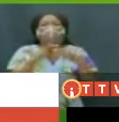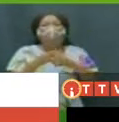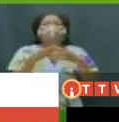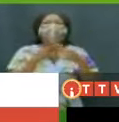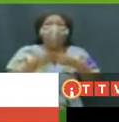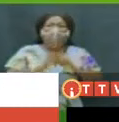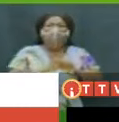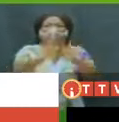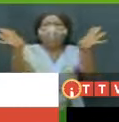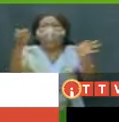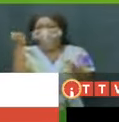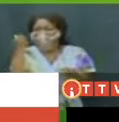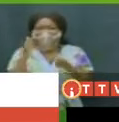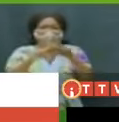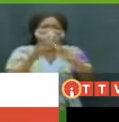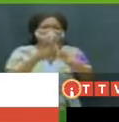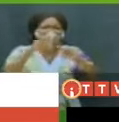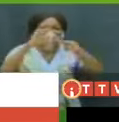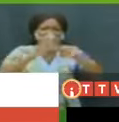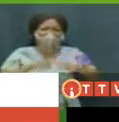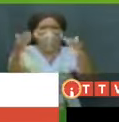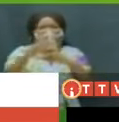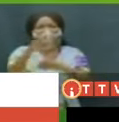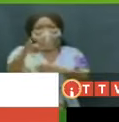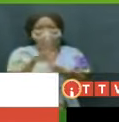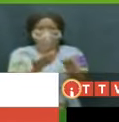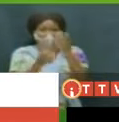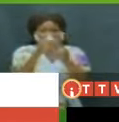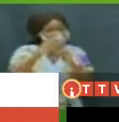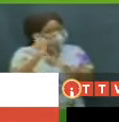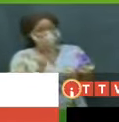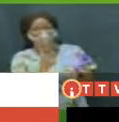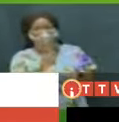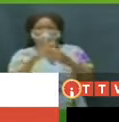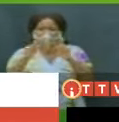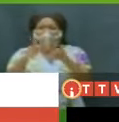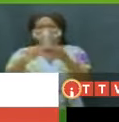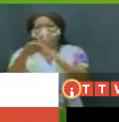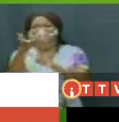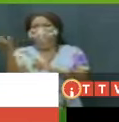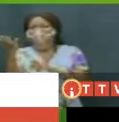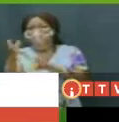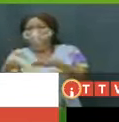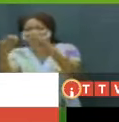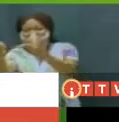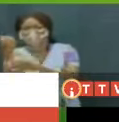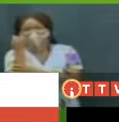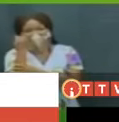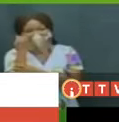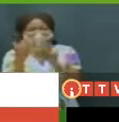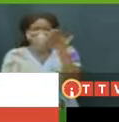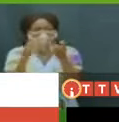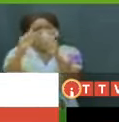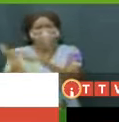nawo kumene uliko. Mwina iwe ukhoza kupulumuka koma amene wapatsirawo mwina sangapulumuke ngati iweyo.